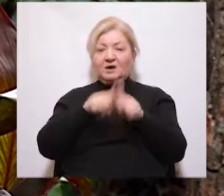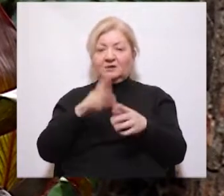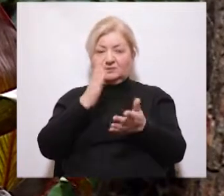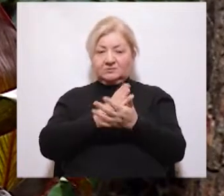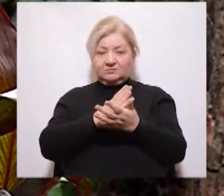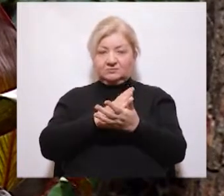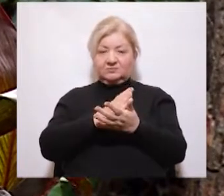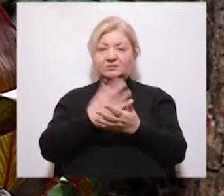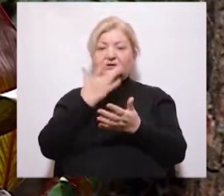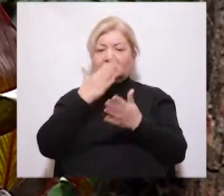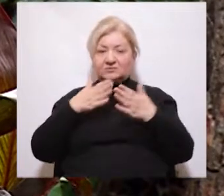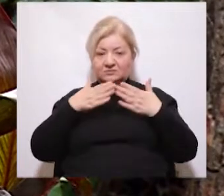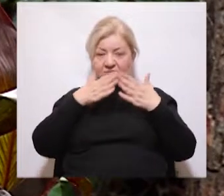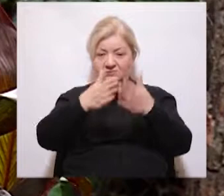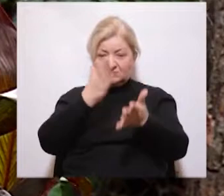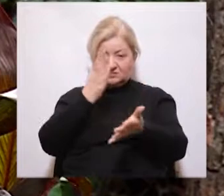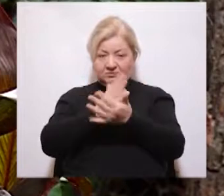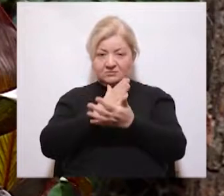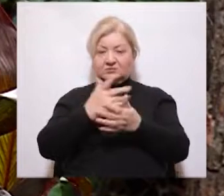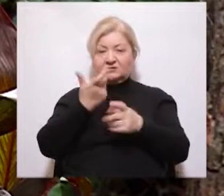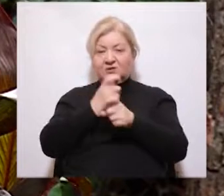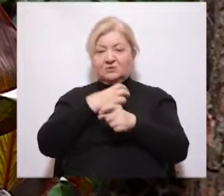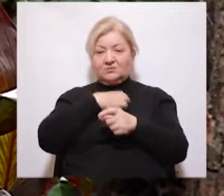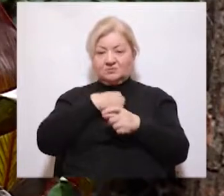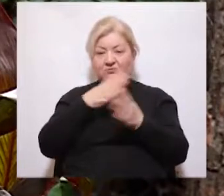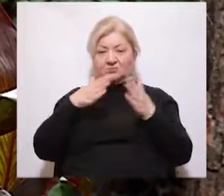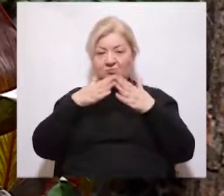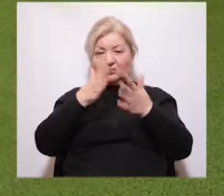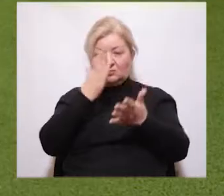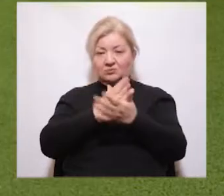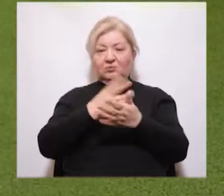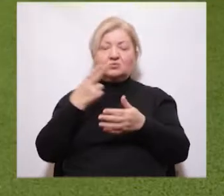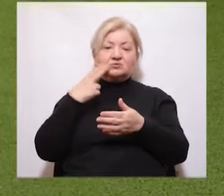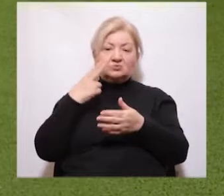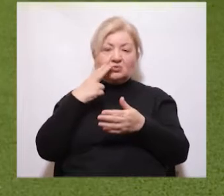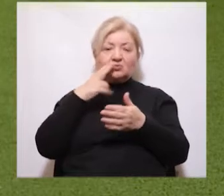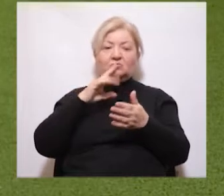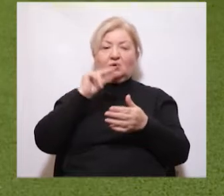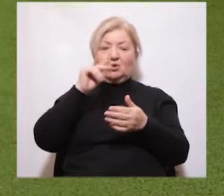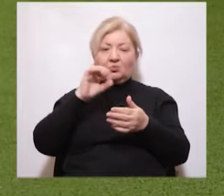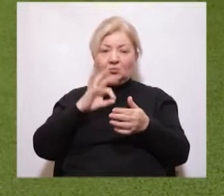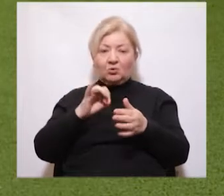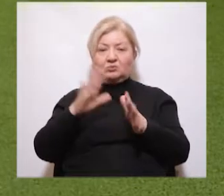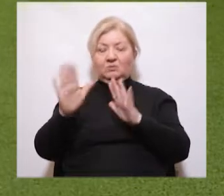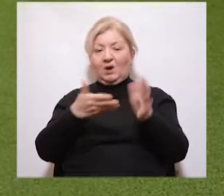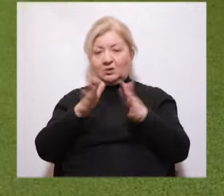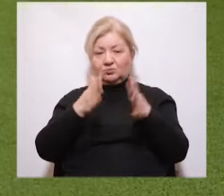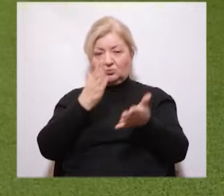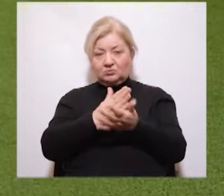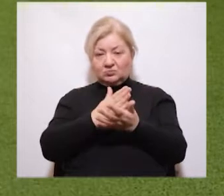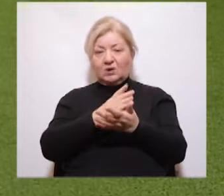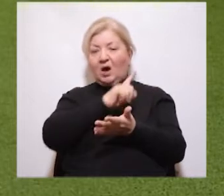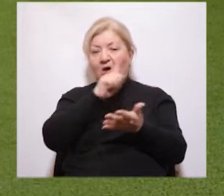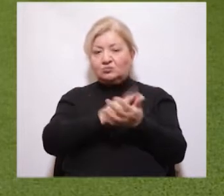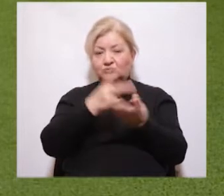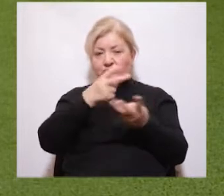პერიოდში. ასევე არის საზღვაო ტრანსპორტი, ჩვენი ქვეყნისთვის უმნიშვნელოვანესი პორტები გვაქვს სოხუმში, ფოთსა და ბათუმში.